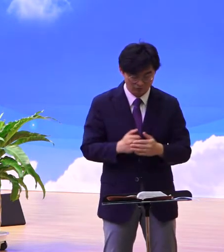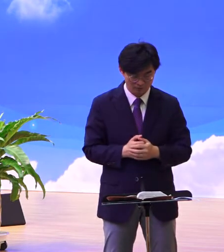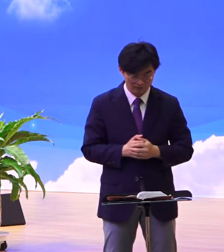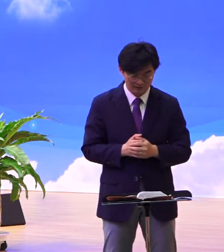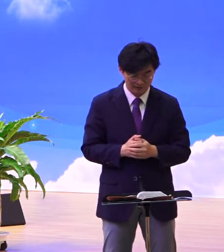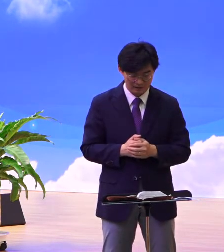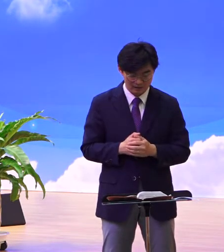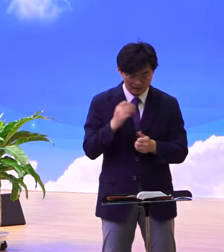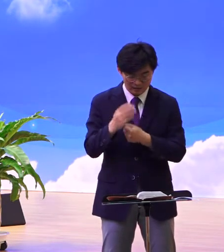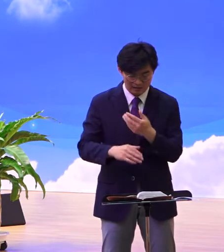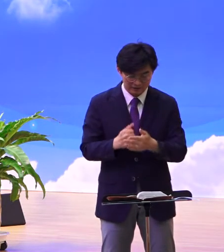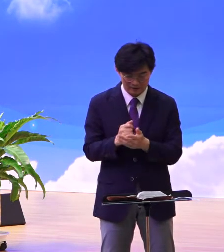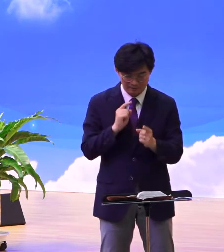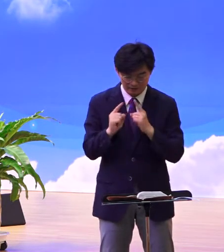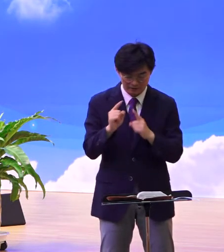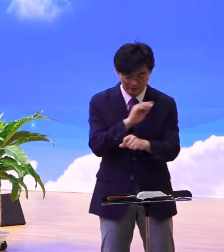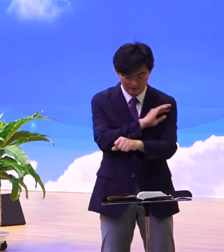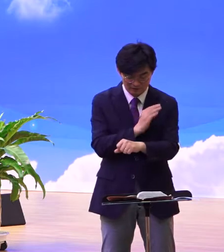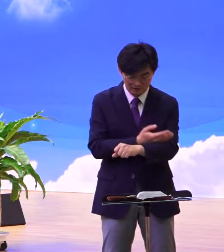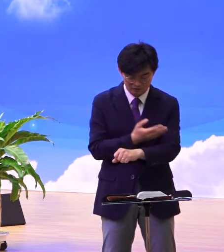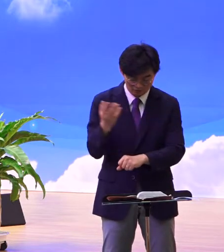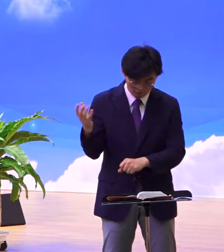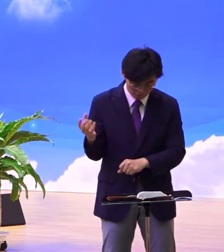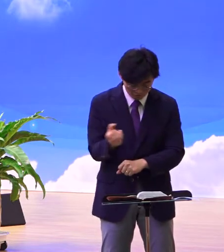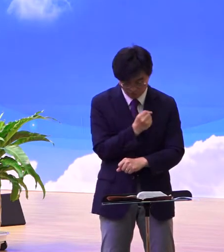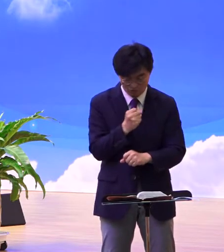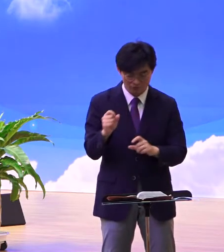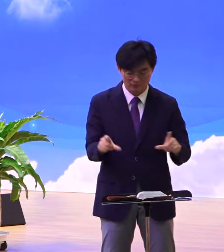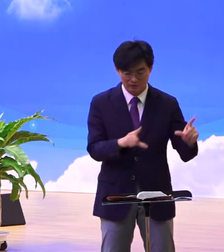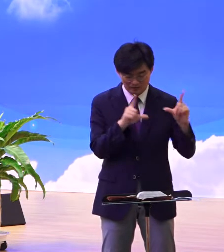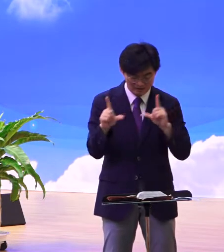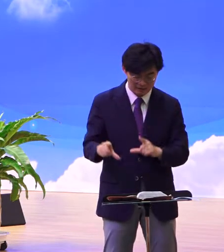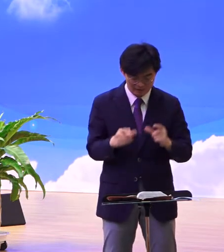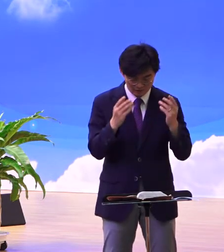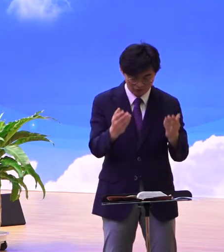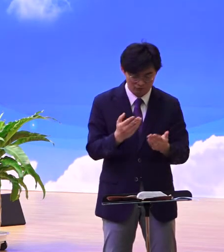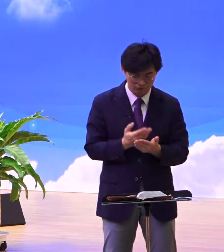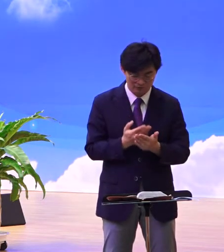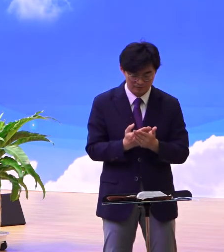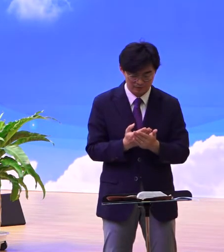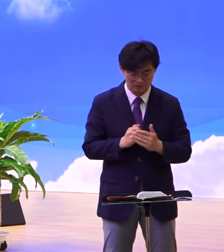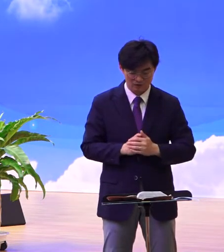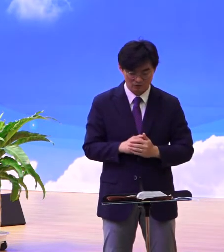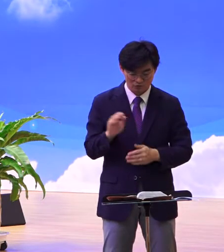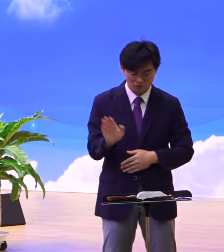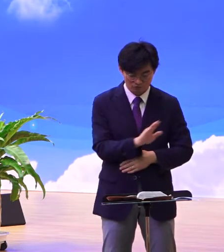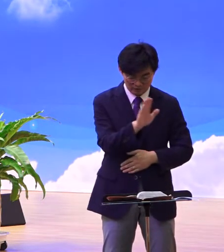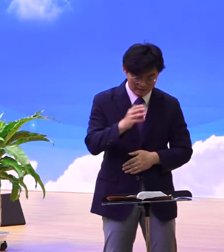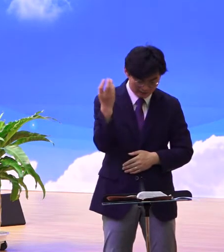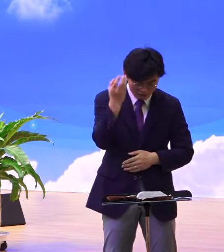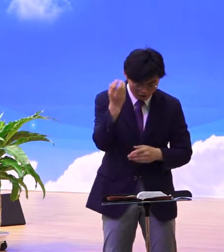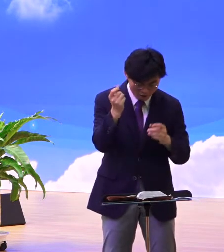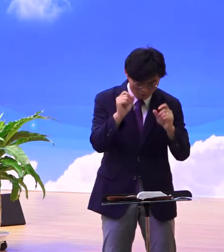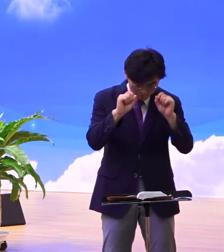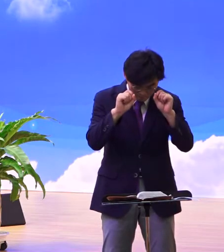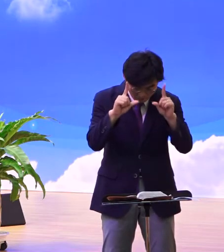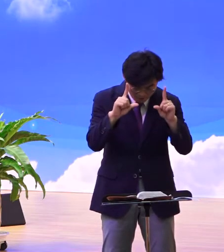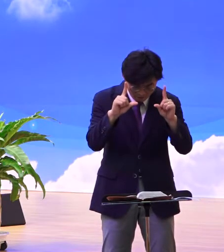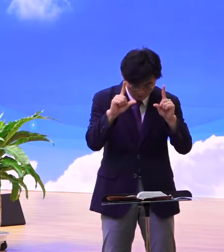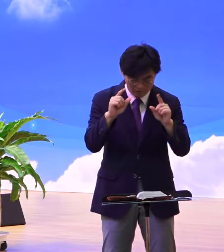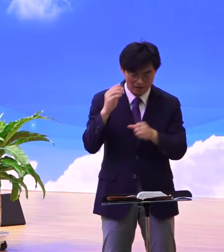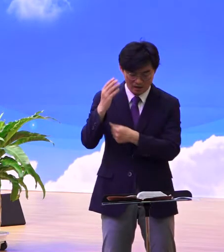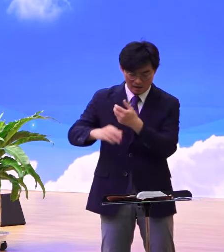말씀의 능력으로 이 땅을 살아가게 하여 주시옵소서. 그래서 우리의 영적인 눈이 밝아지고 하나님의 세계를